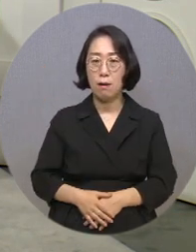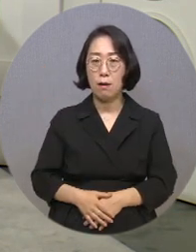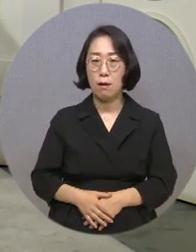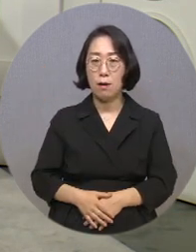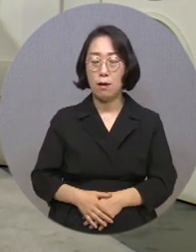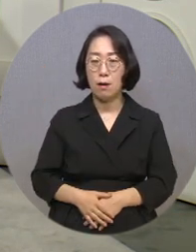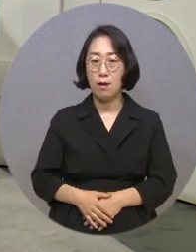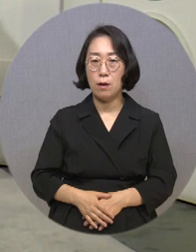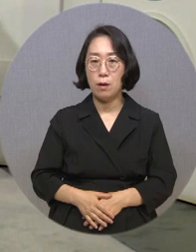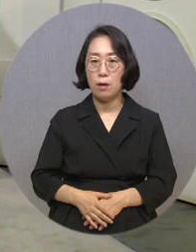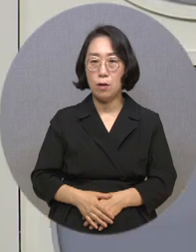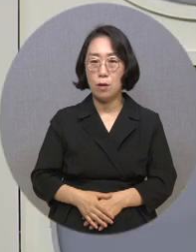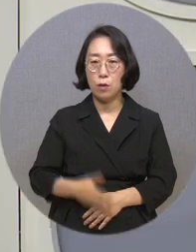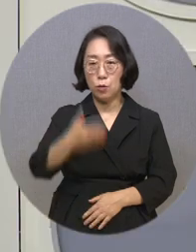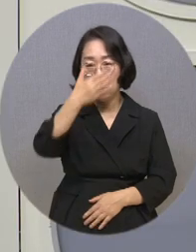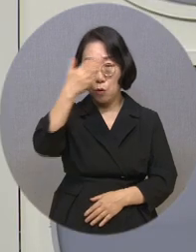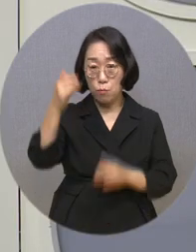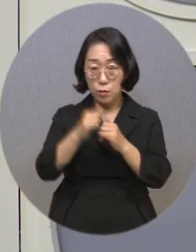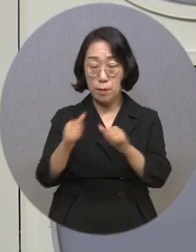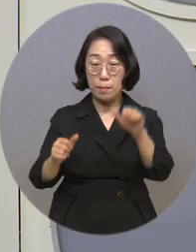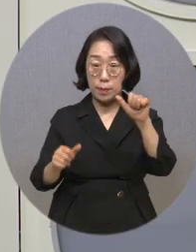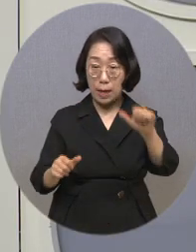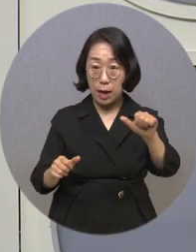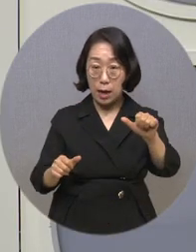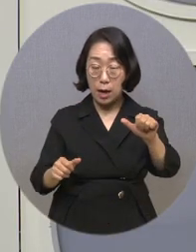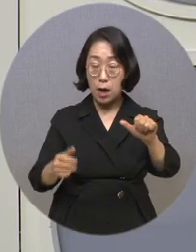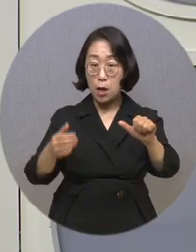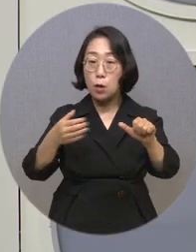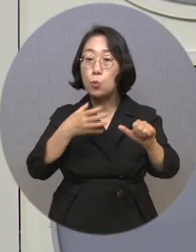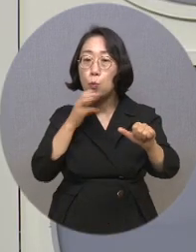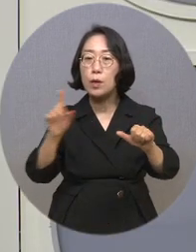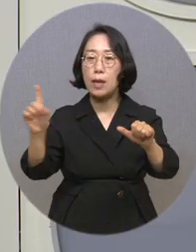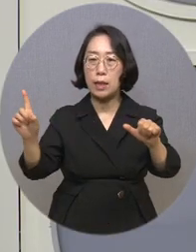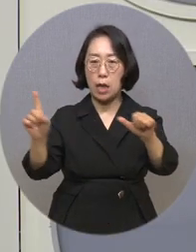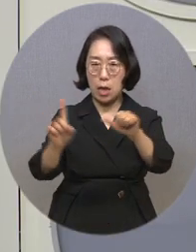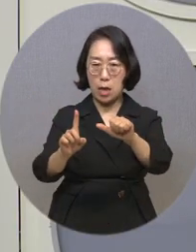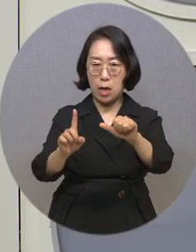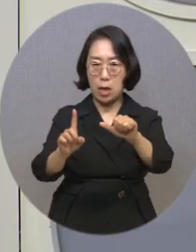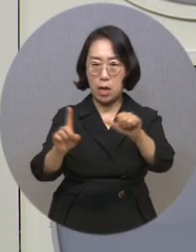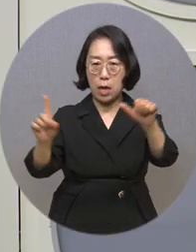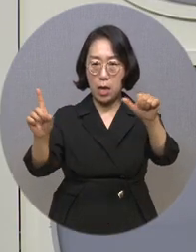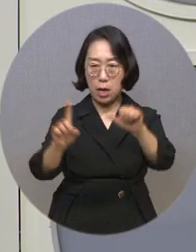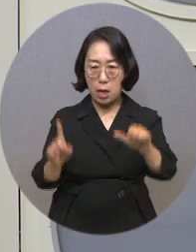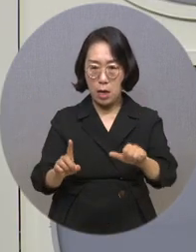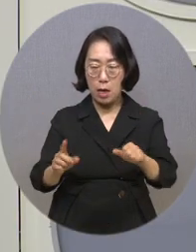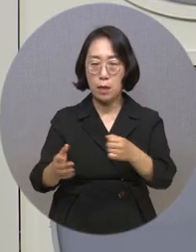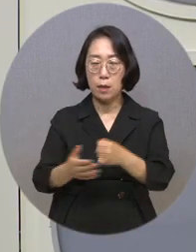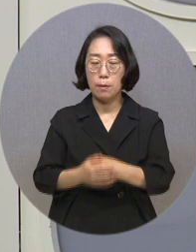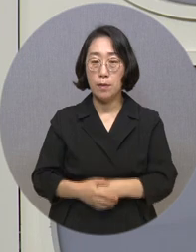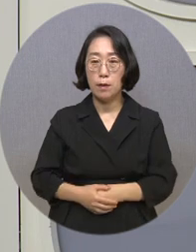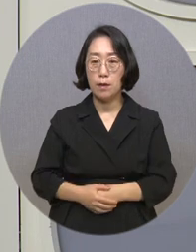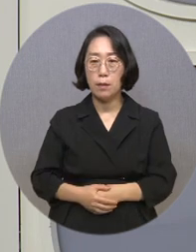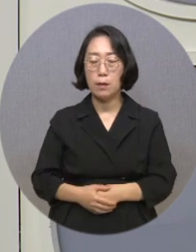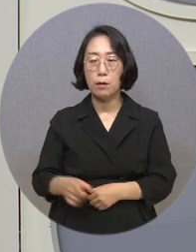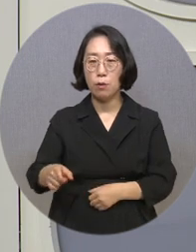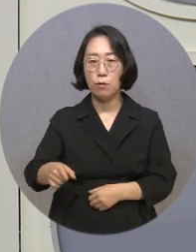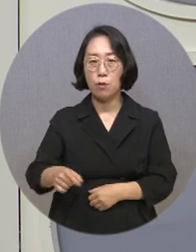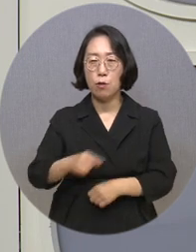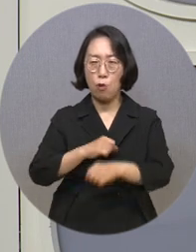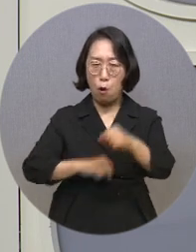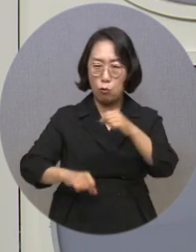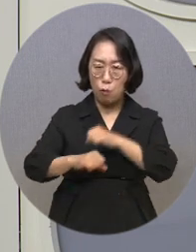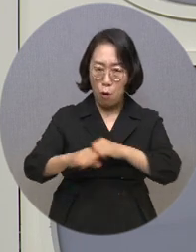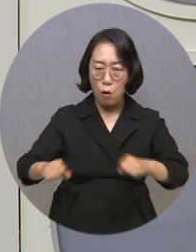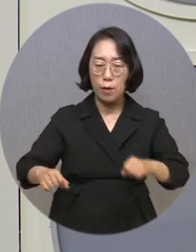5명이 노인 1명씩을 책임져야 돼요. 그러니까 그런 타원이 아마 우리도